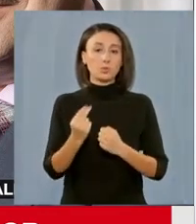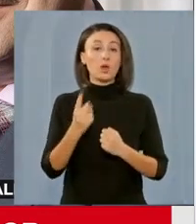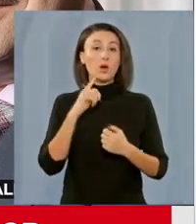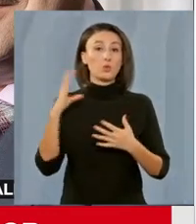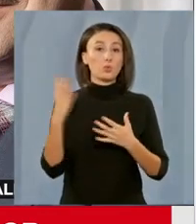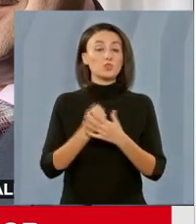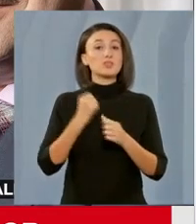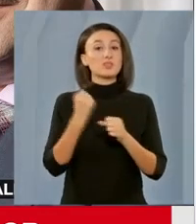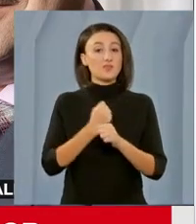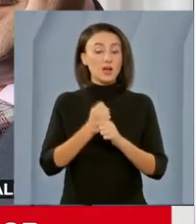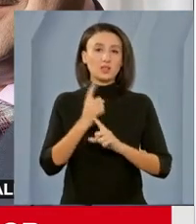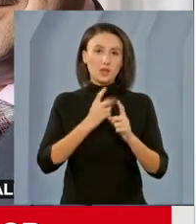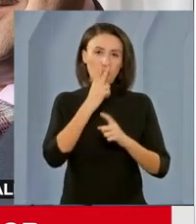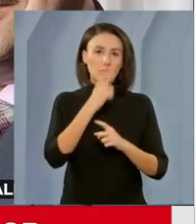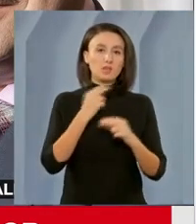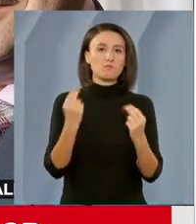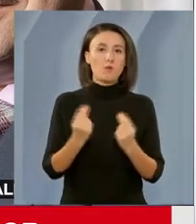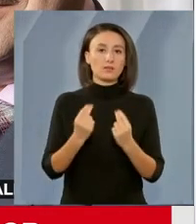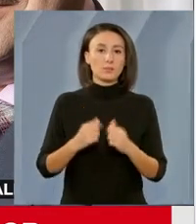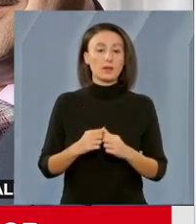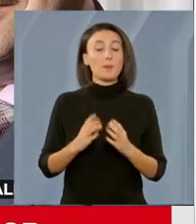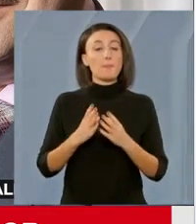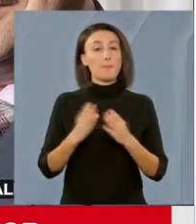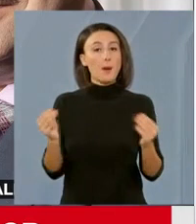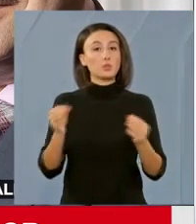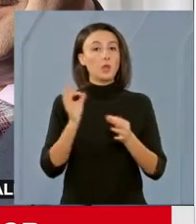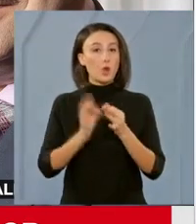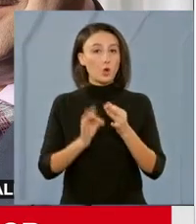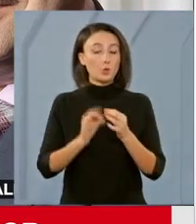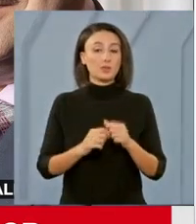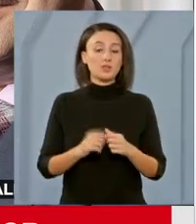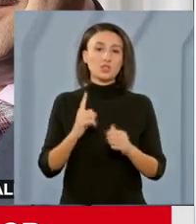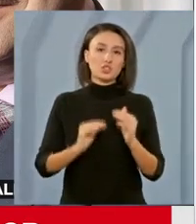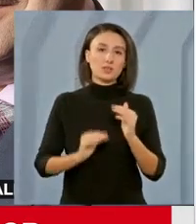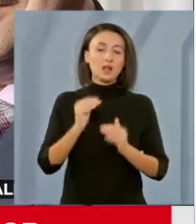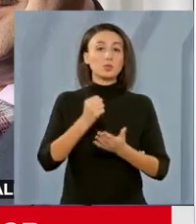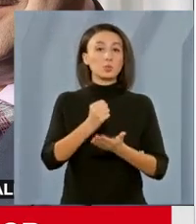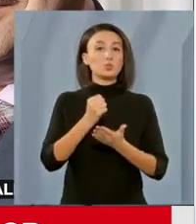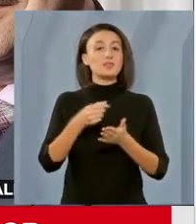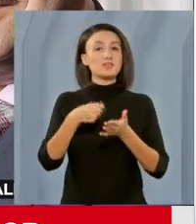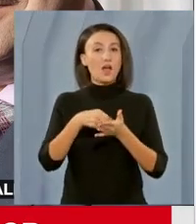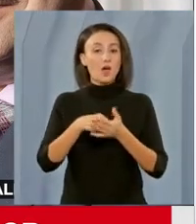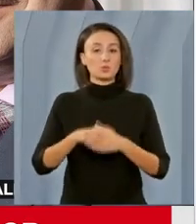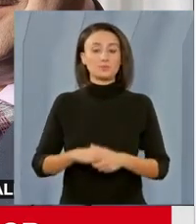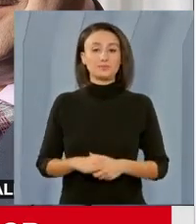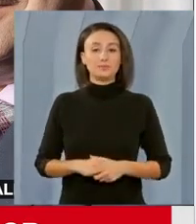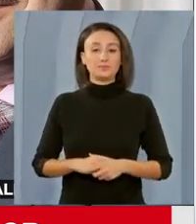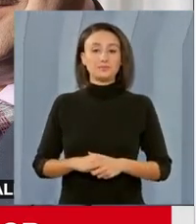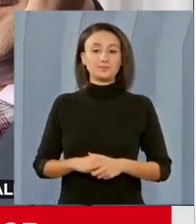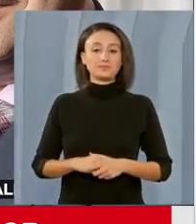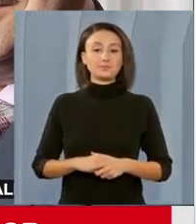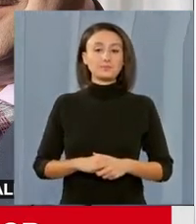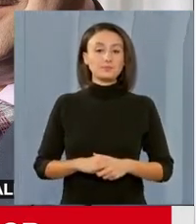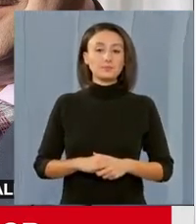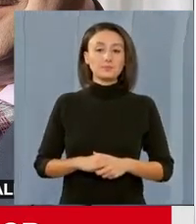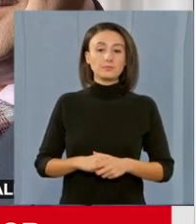să facă, dacă vă uitați foarte bine, mai multe economii decât să-și crească bugetele de salarii,